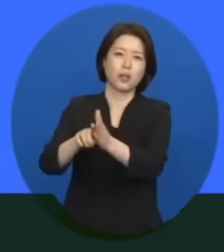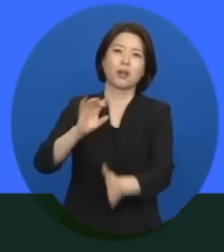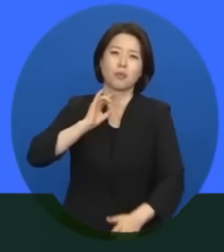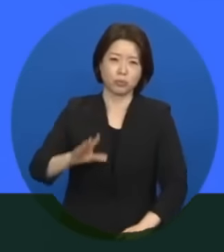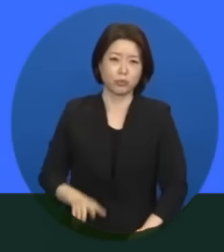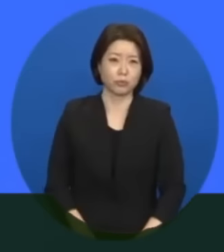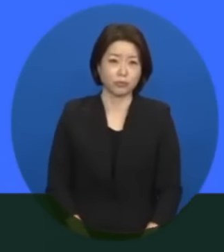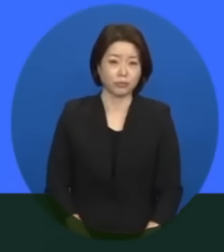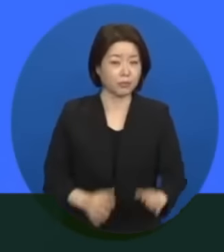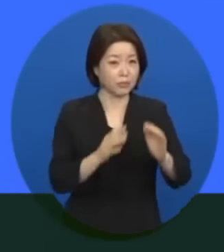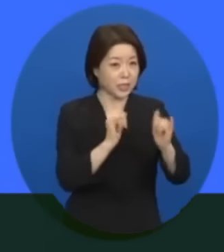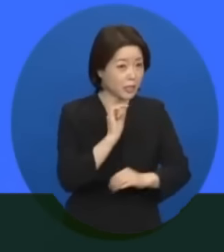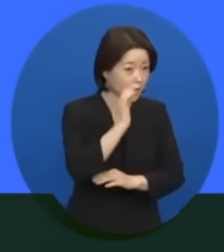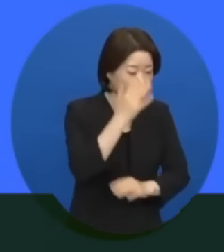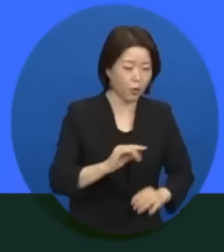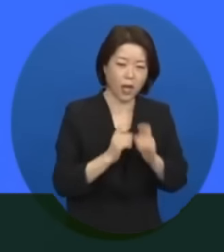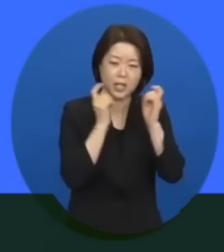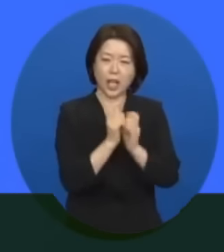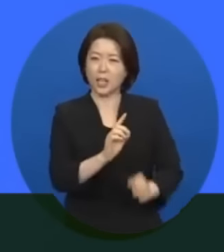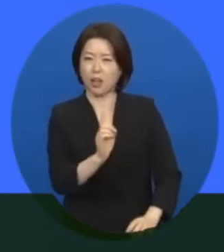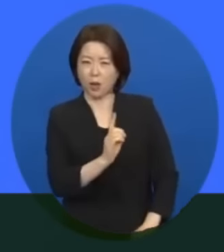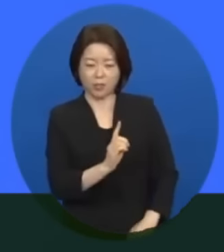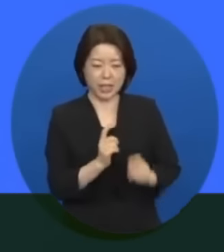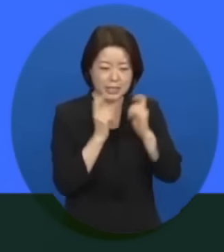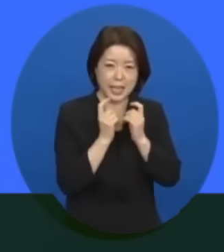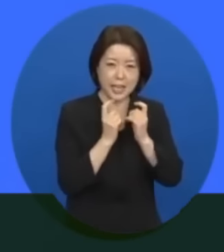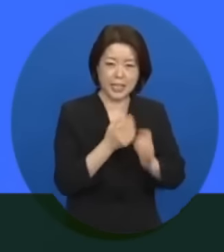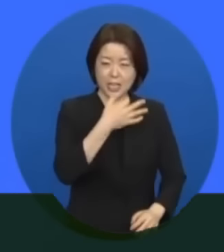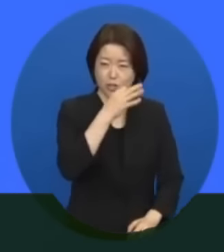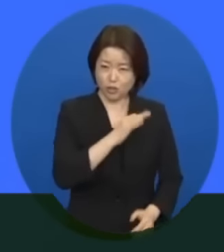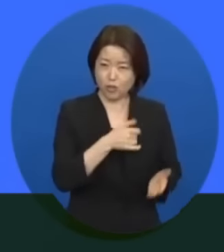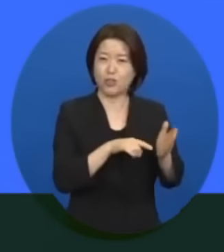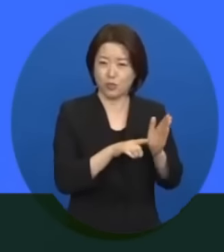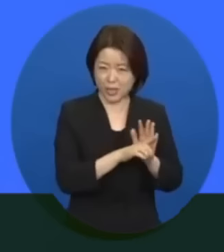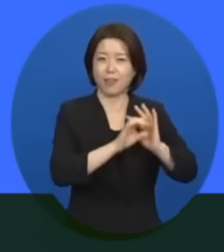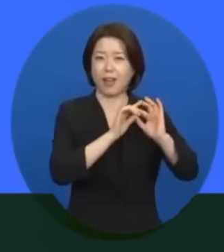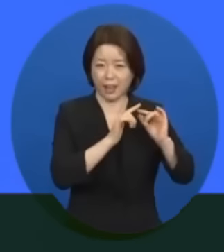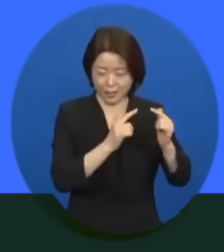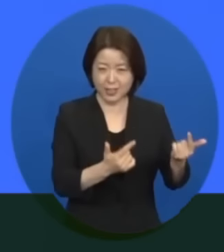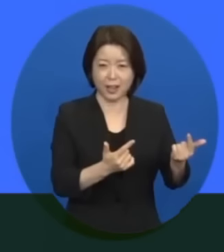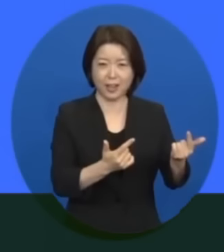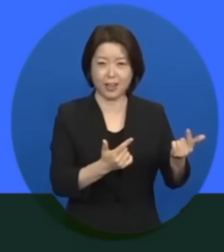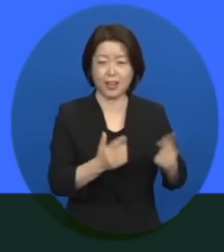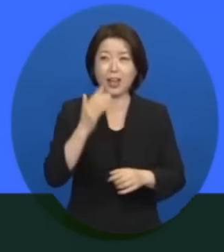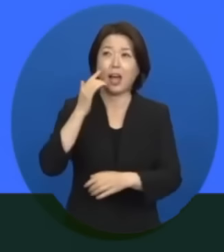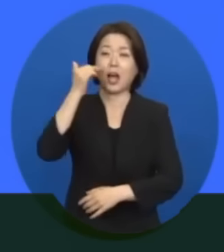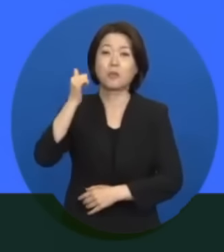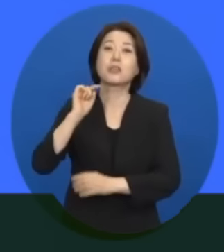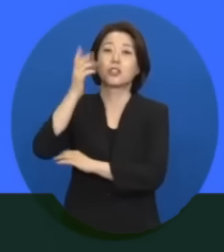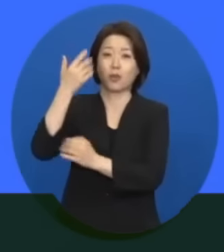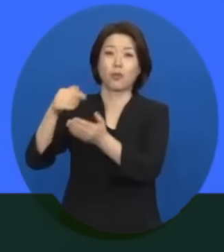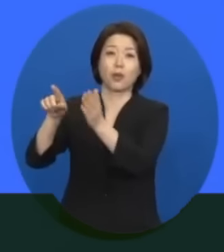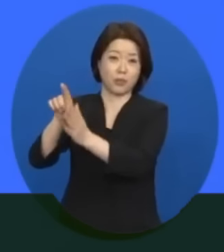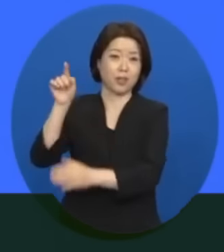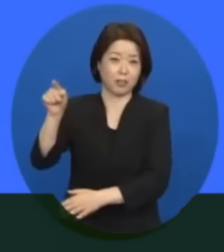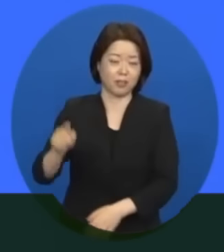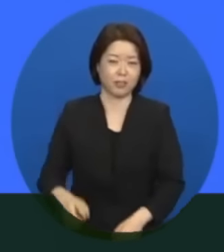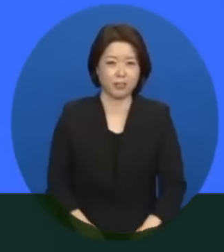돼요 사람의 영광이나 개인의 어떤 사적인 유익을 위한 것이 아니라고 하는 것이죠